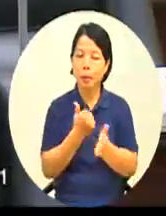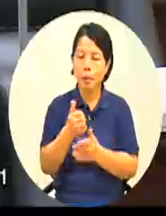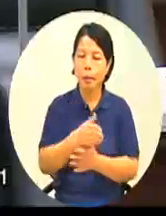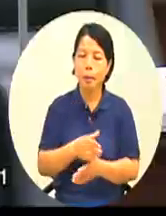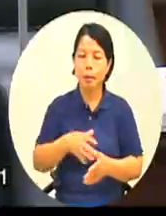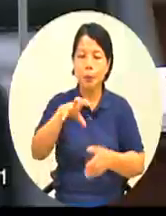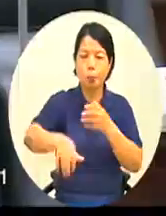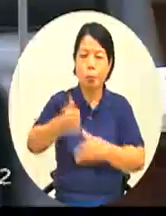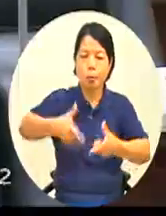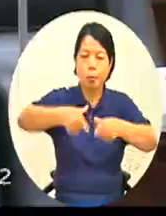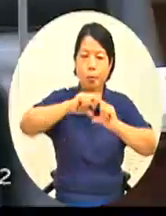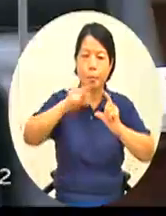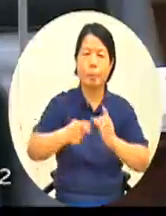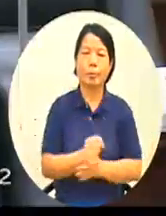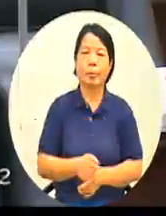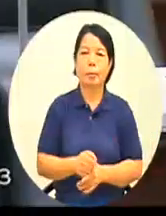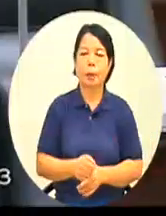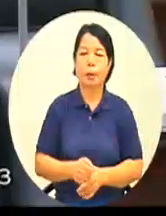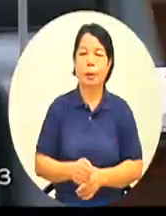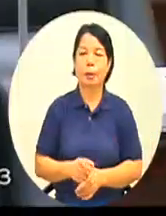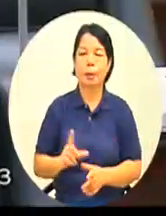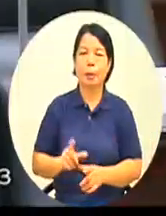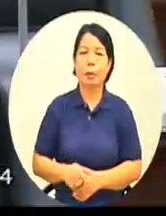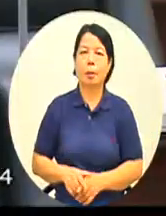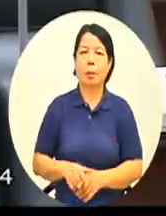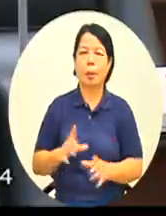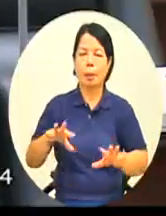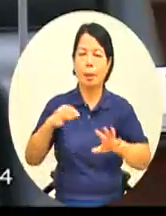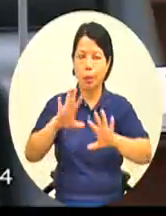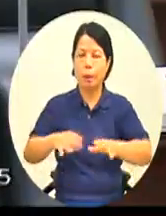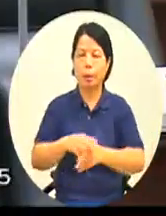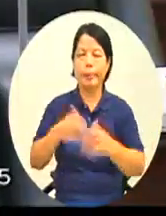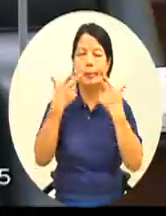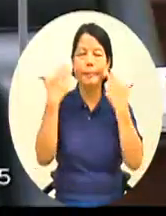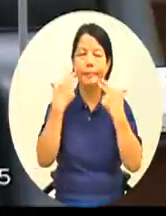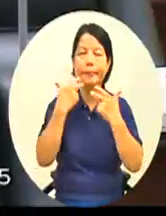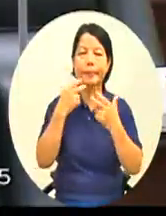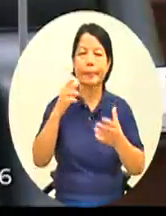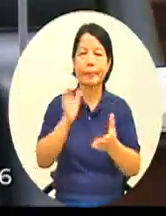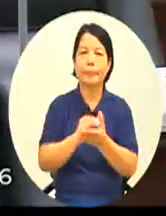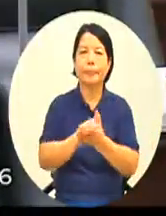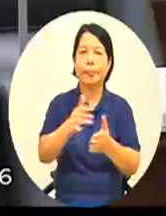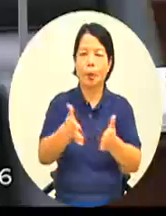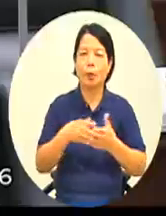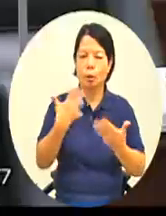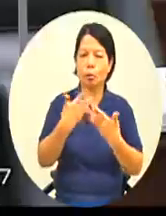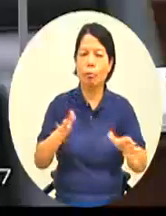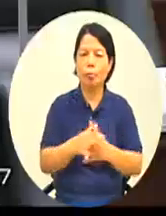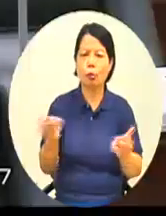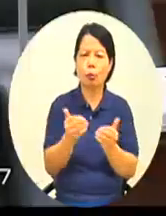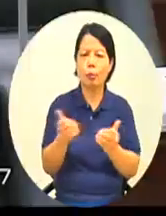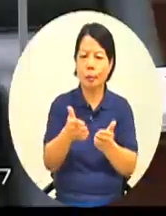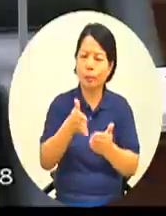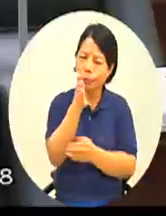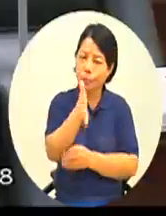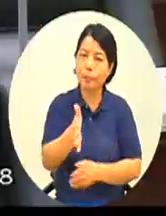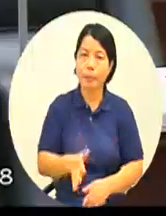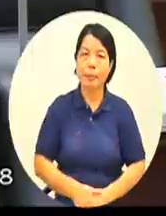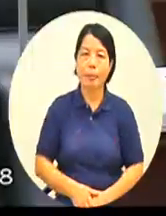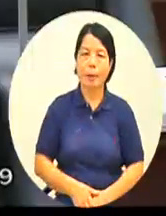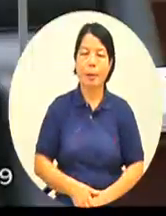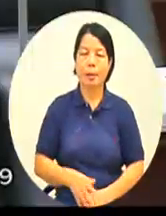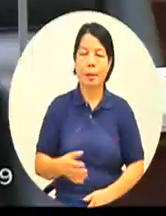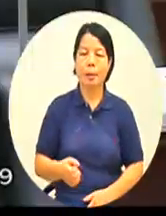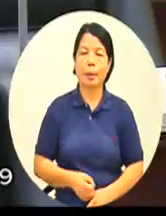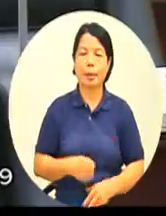有关这个新南向政策有关新住民的部分，其实我准备蛮多题目可以问的。那有关新住民的